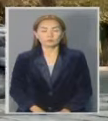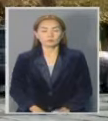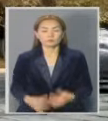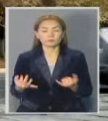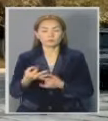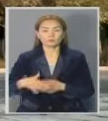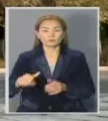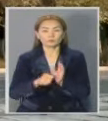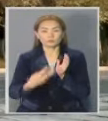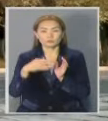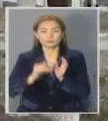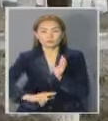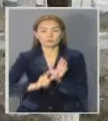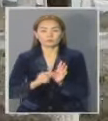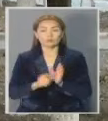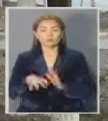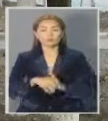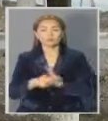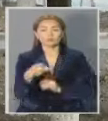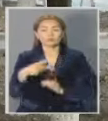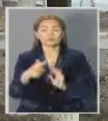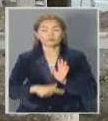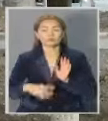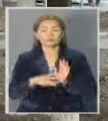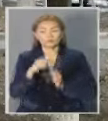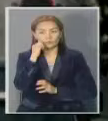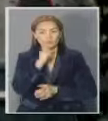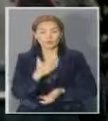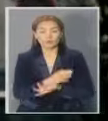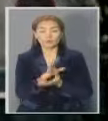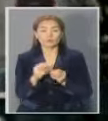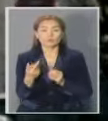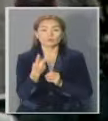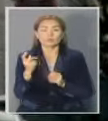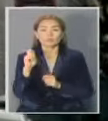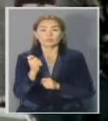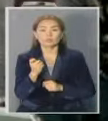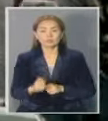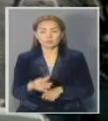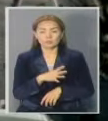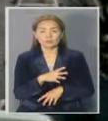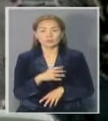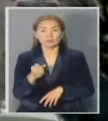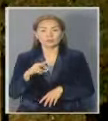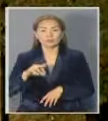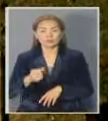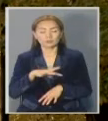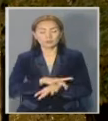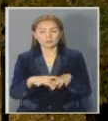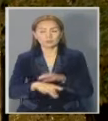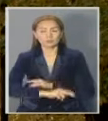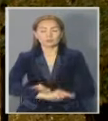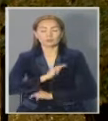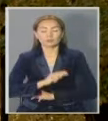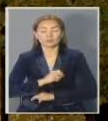Бүгінде облыста 63 мыңға жуық зейнеткер, оның ішінде 2079 ардагер бар. Олар 2-ші дүниежүзілік соғыс кезіндегі концлагер тұтқындары, тыл